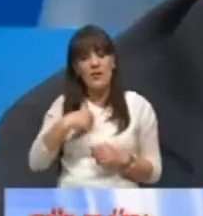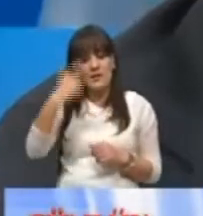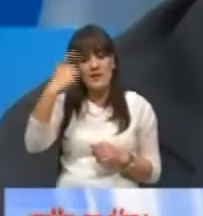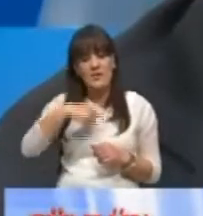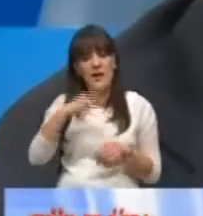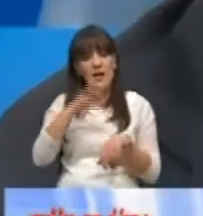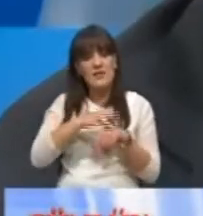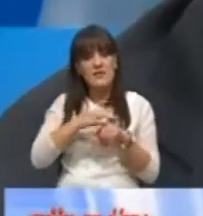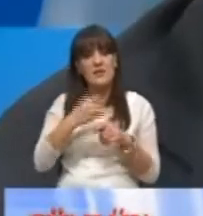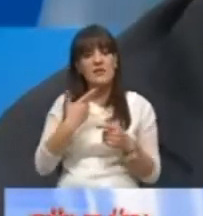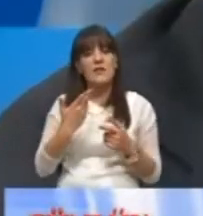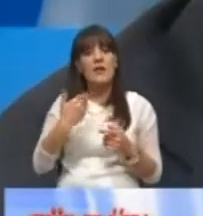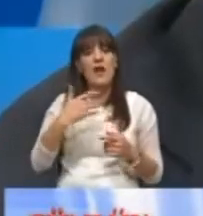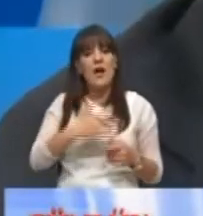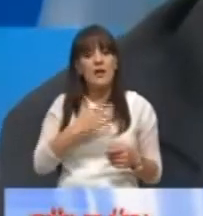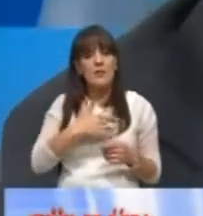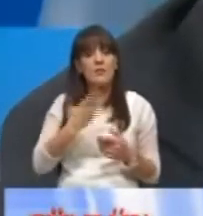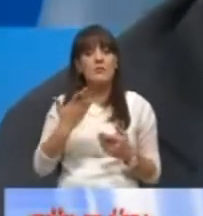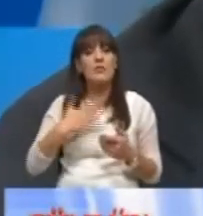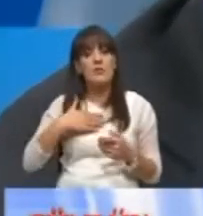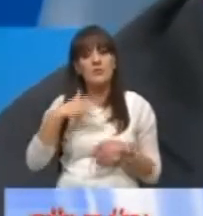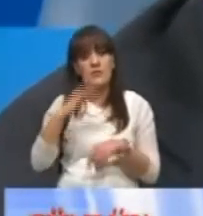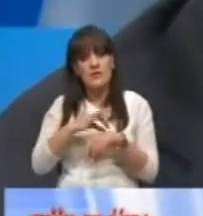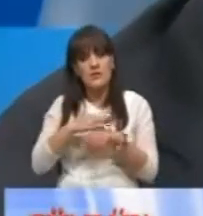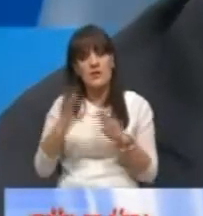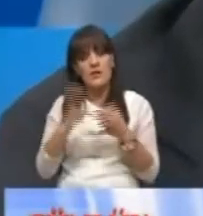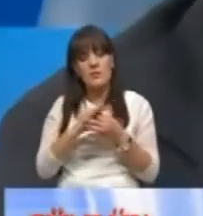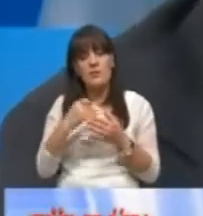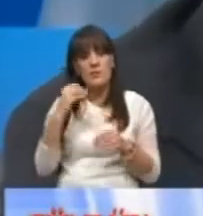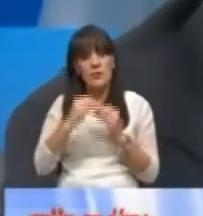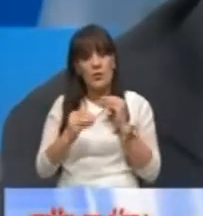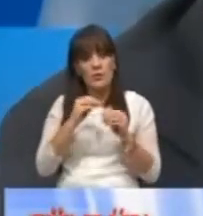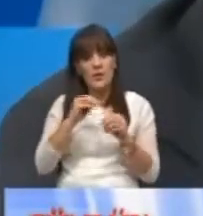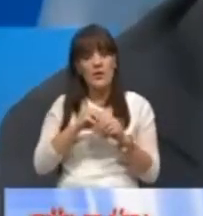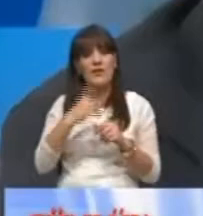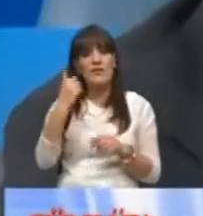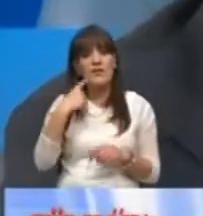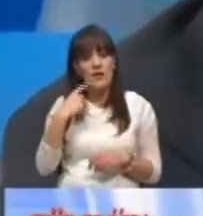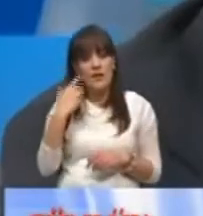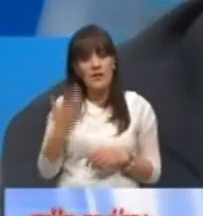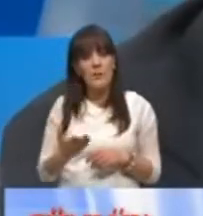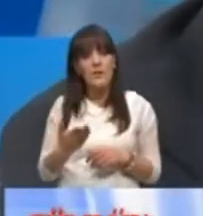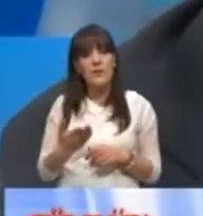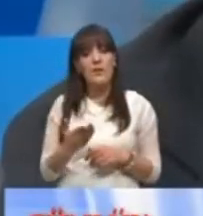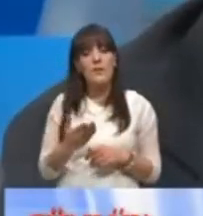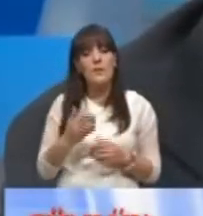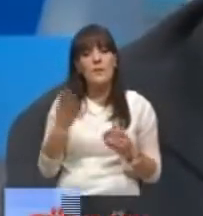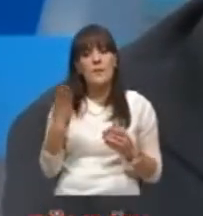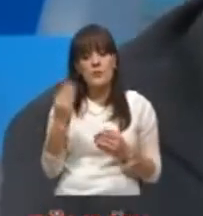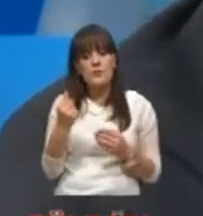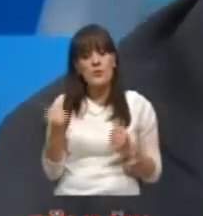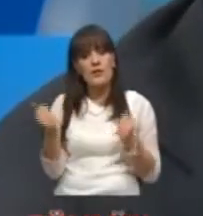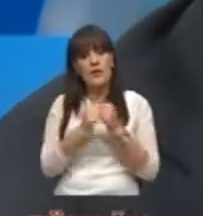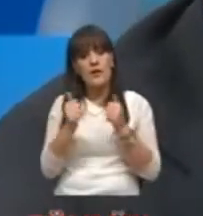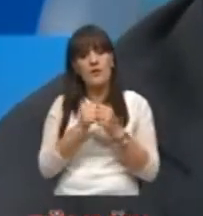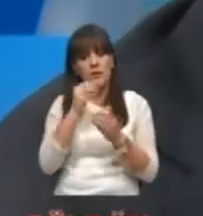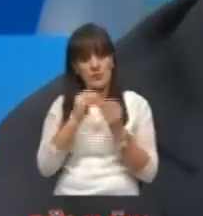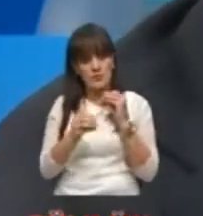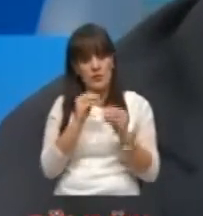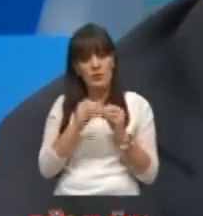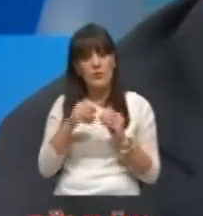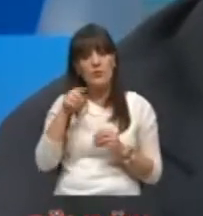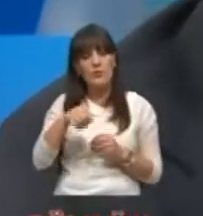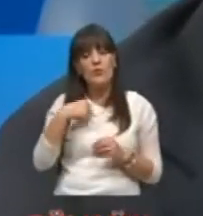sistemik problemleri yani kardiyolojik problemleri, göğüs hastalıkları ile ilgili problemleri, diyabeti, pek çok ilave sorunu